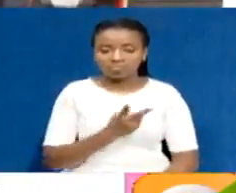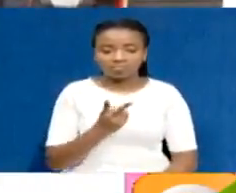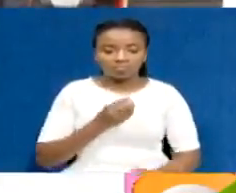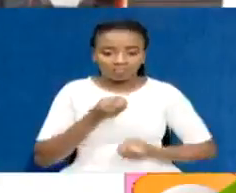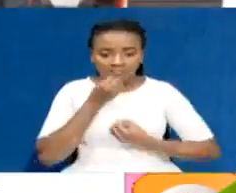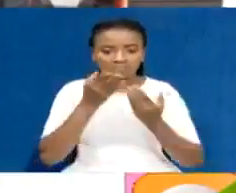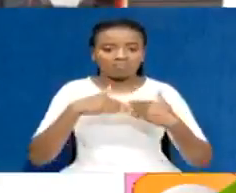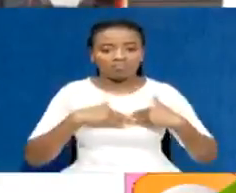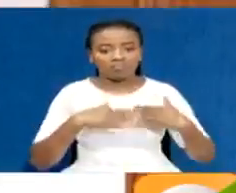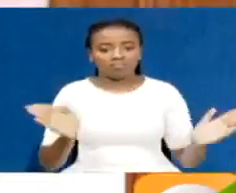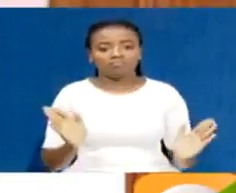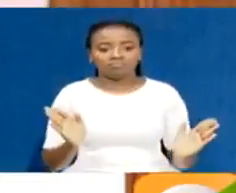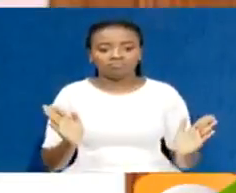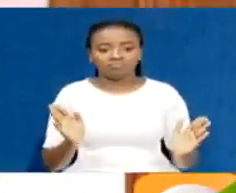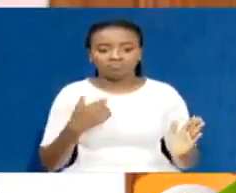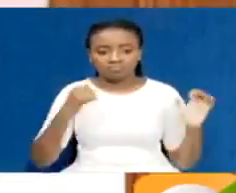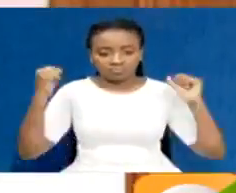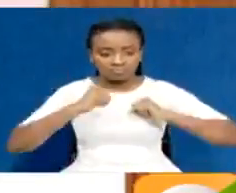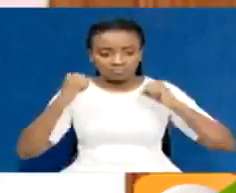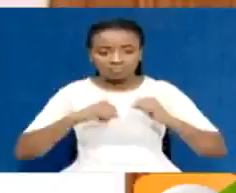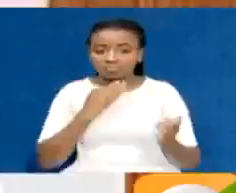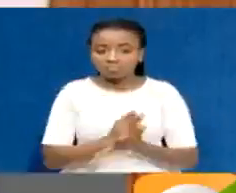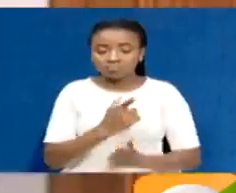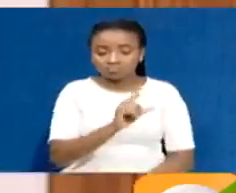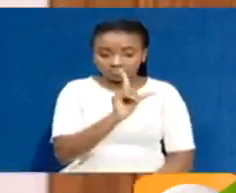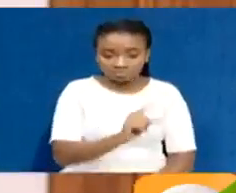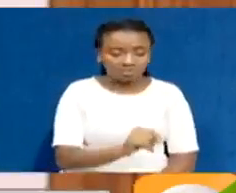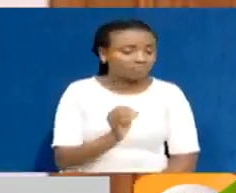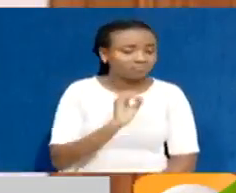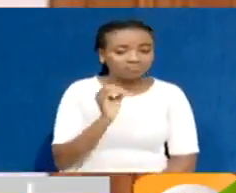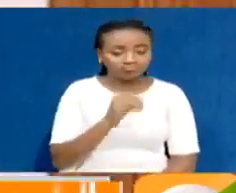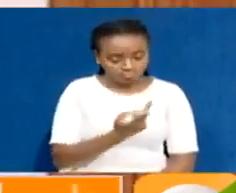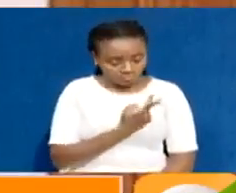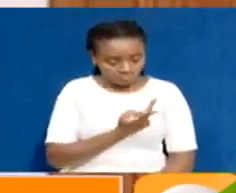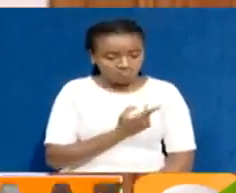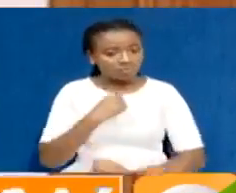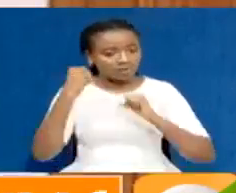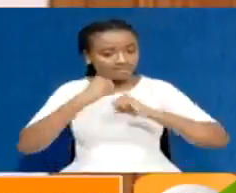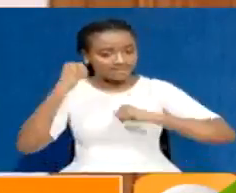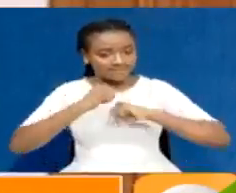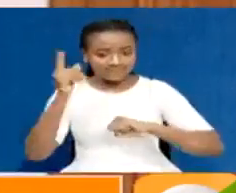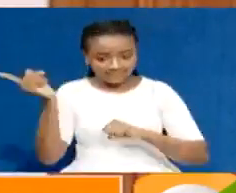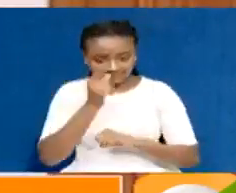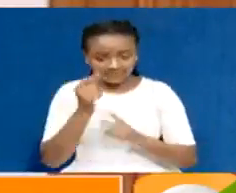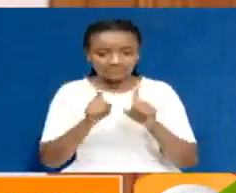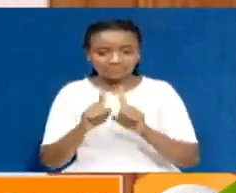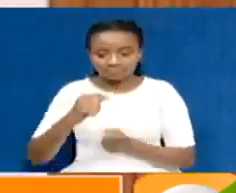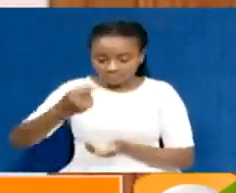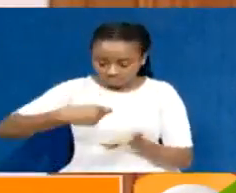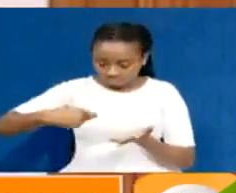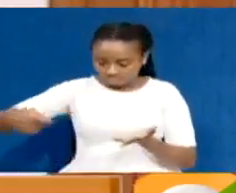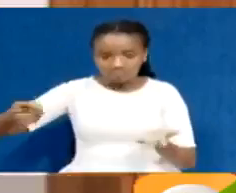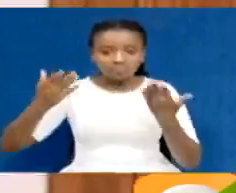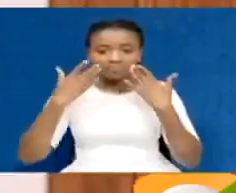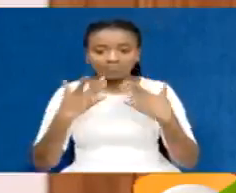waliweka wazi makubaliano yao. It is no small thing that we have successfully agreed to